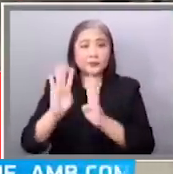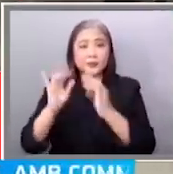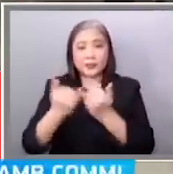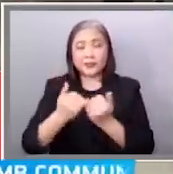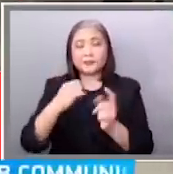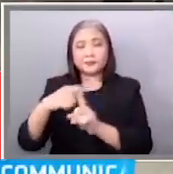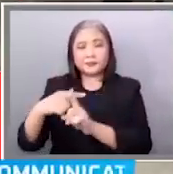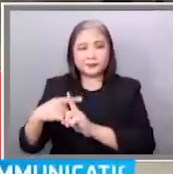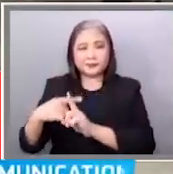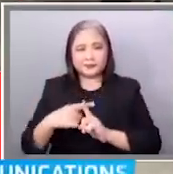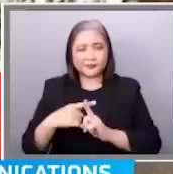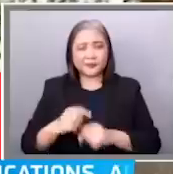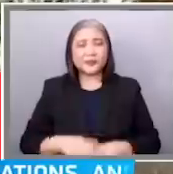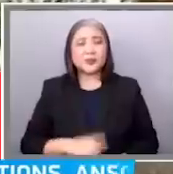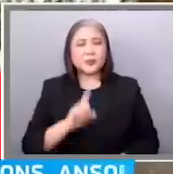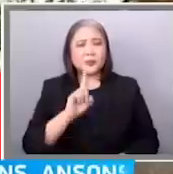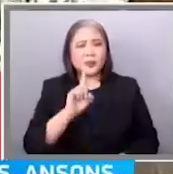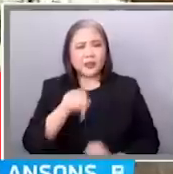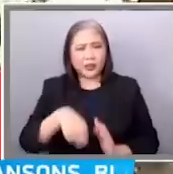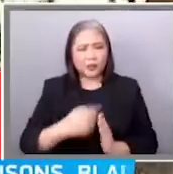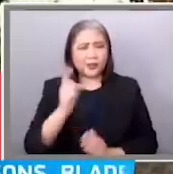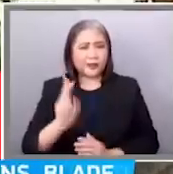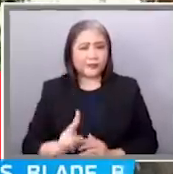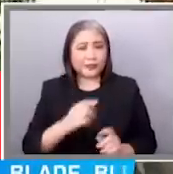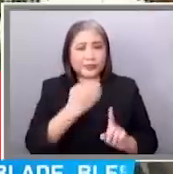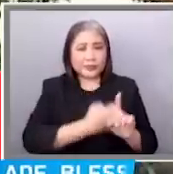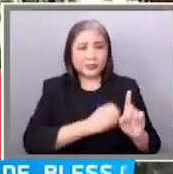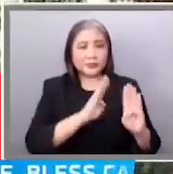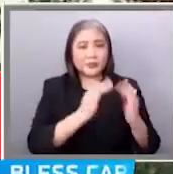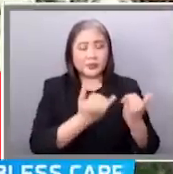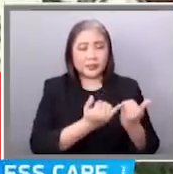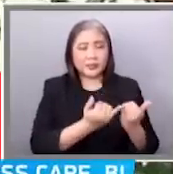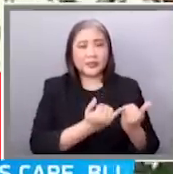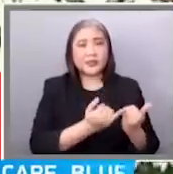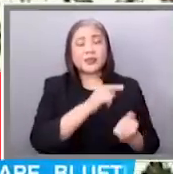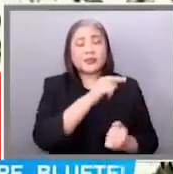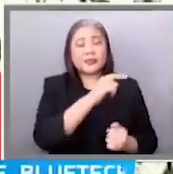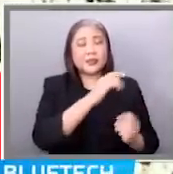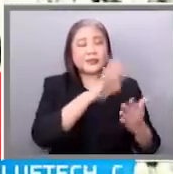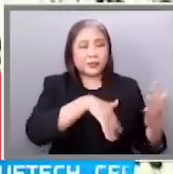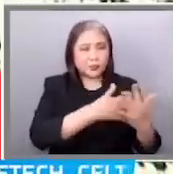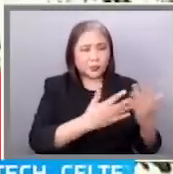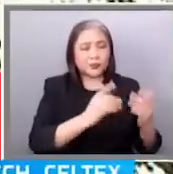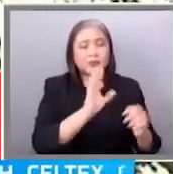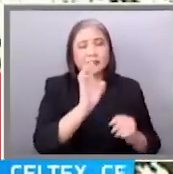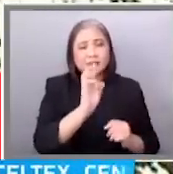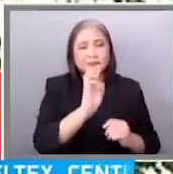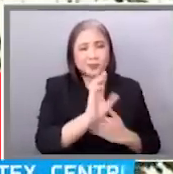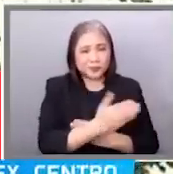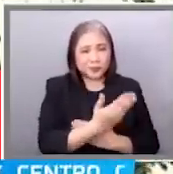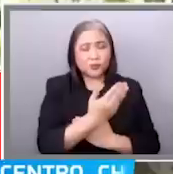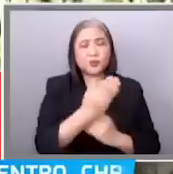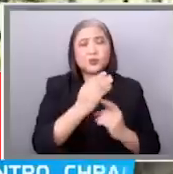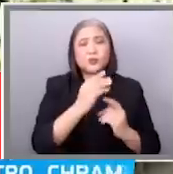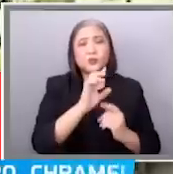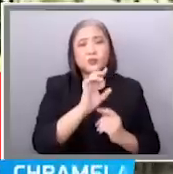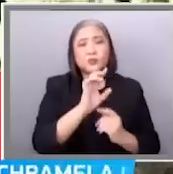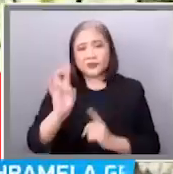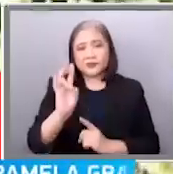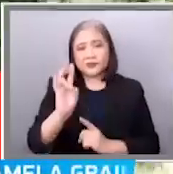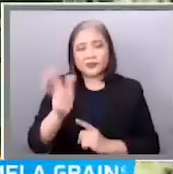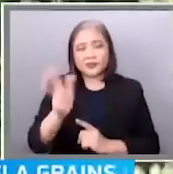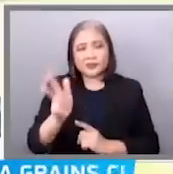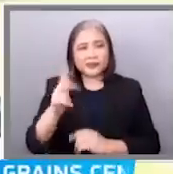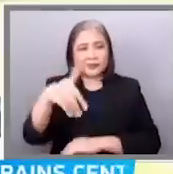kalahating oras ang kada barangay simula alas 6 ng umaga hanggang alas 7 o 7:30 ng gabi. Rafi,